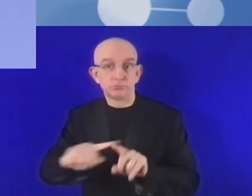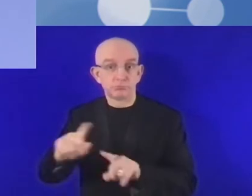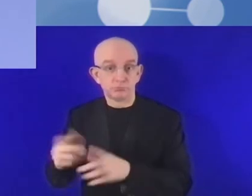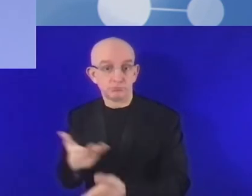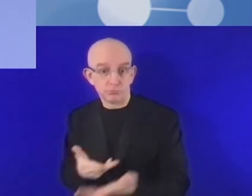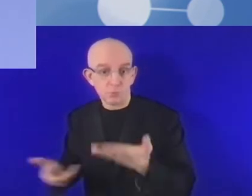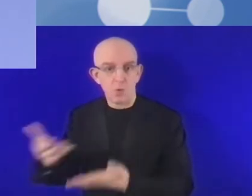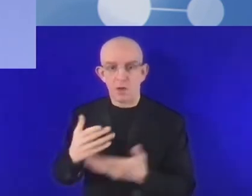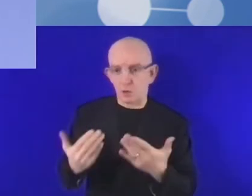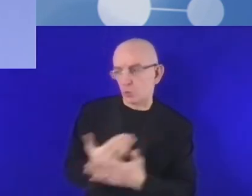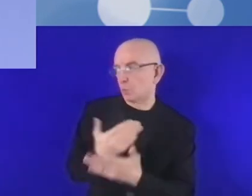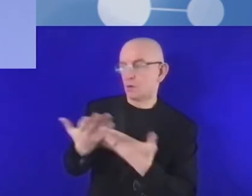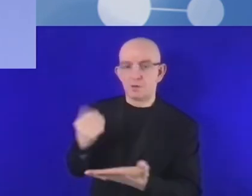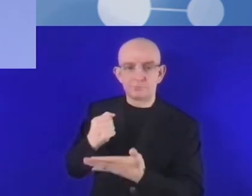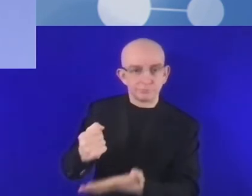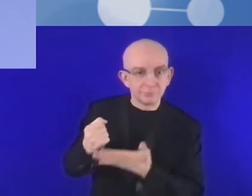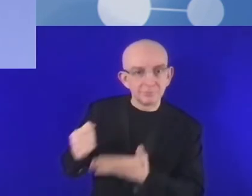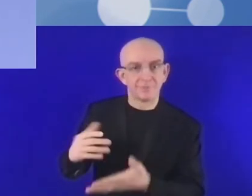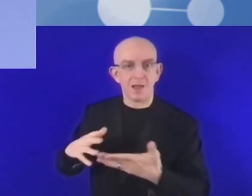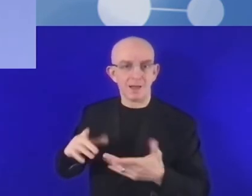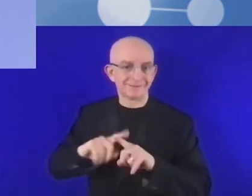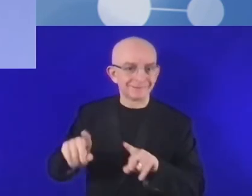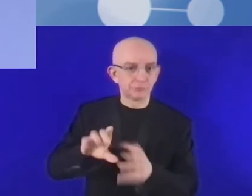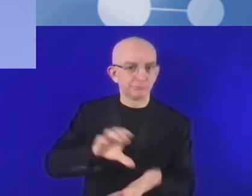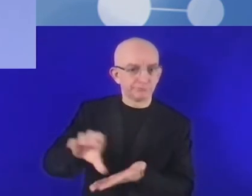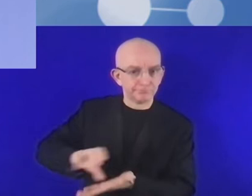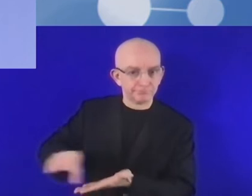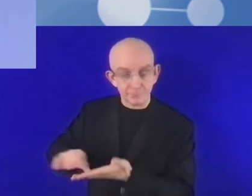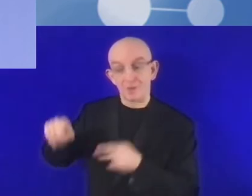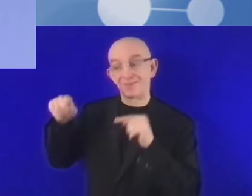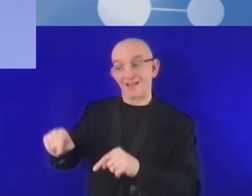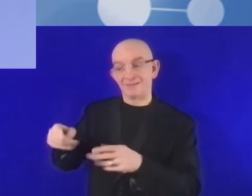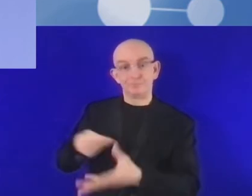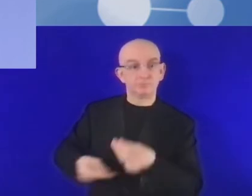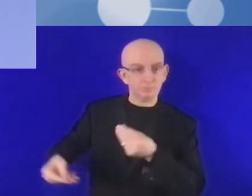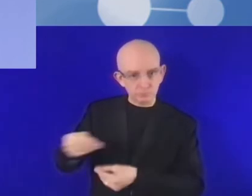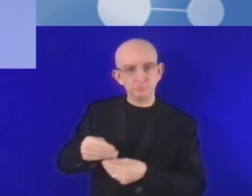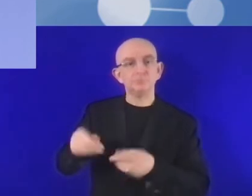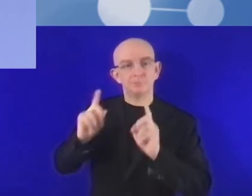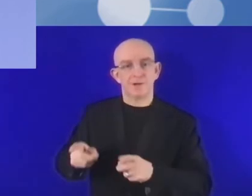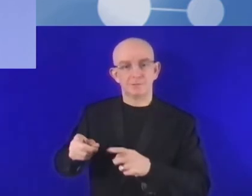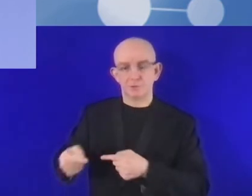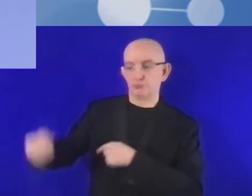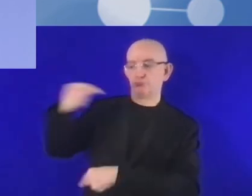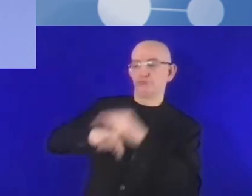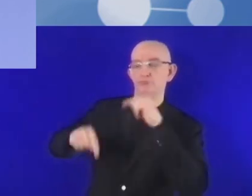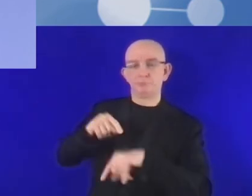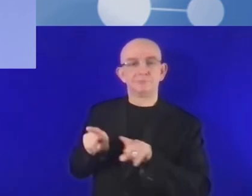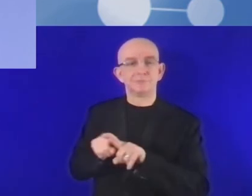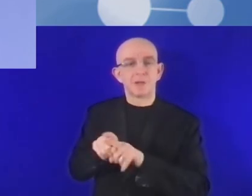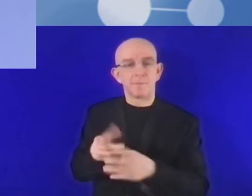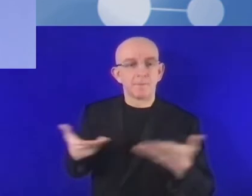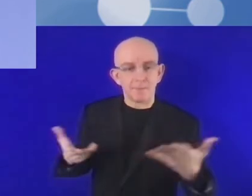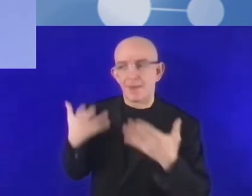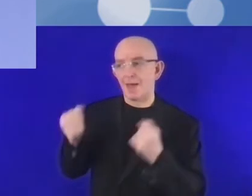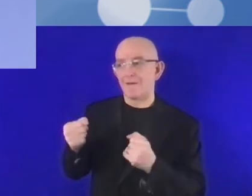够面临挑战，创造更共同创造数字的这个空间，当然也需